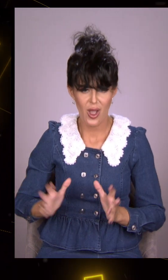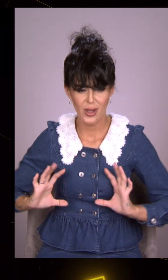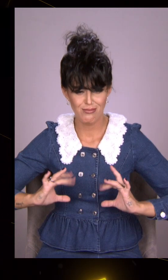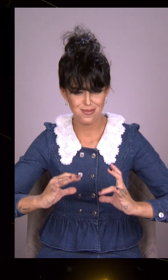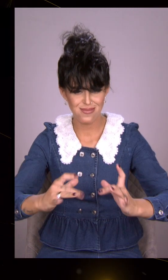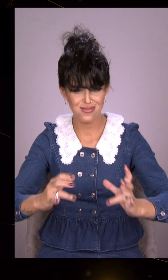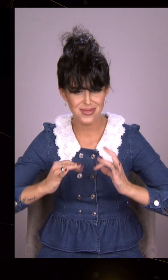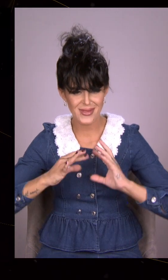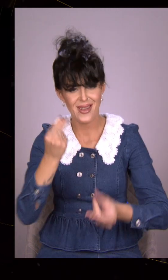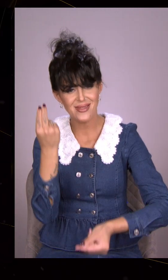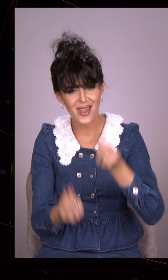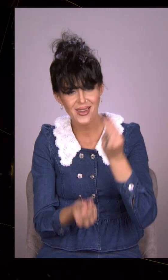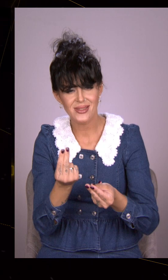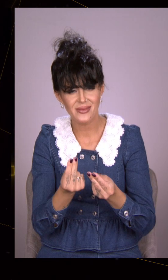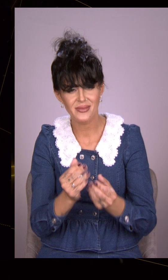руками.